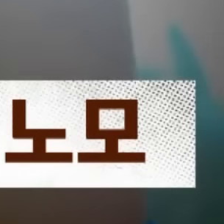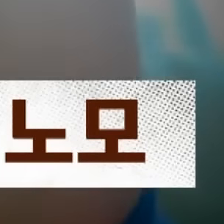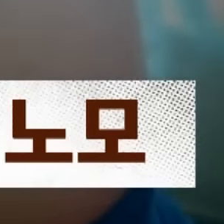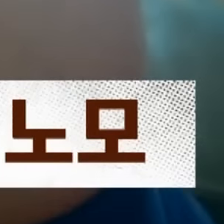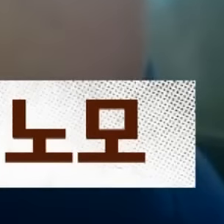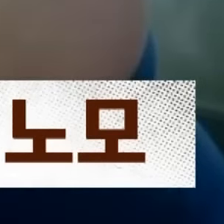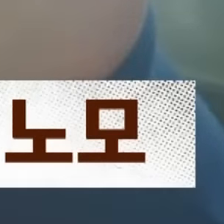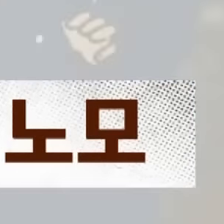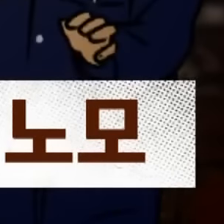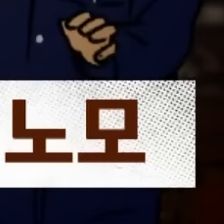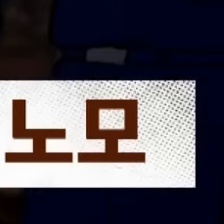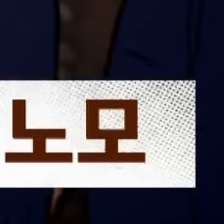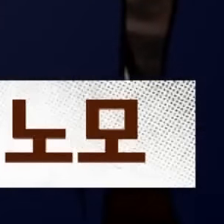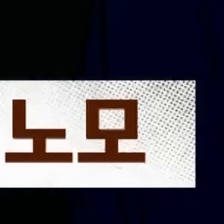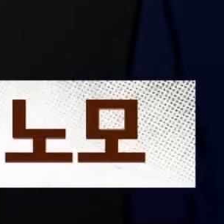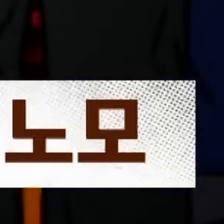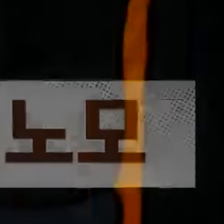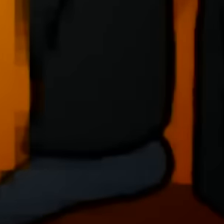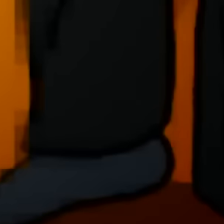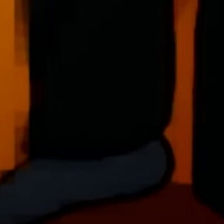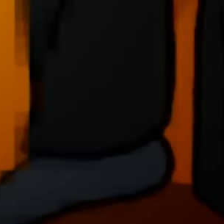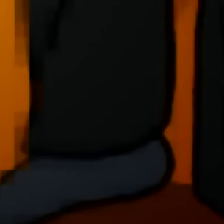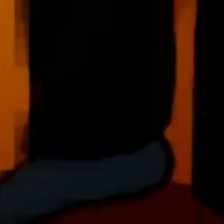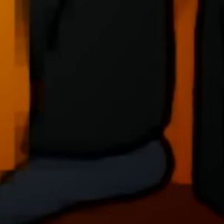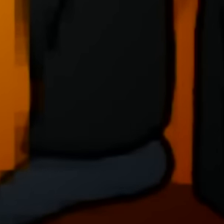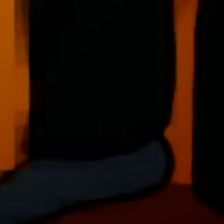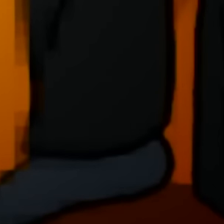전에 벗어나고 싶다라며 두려움에 떨고 있습니다.